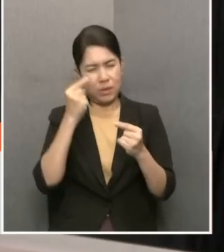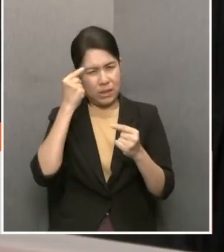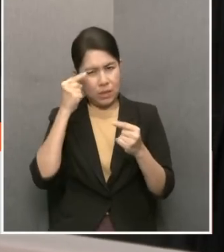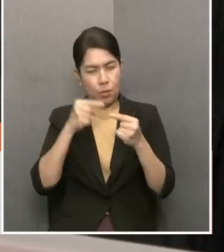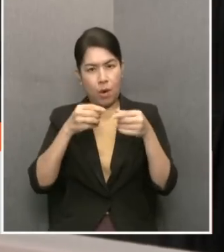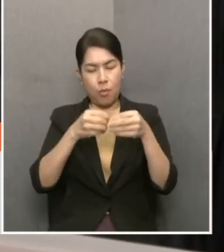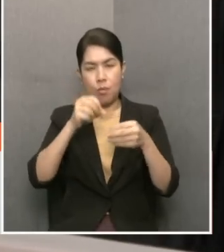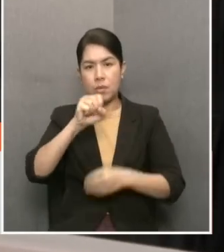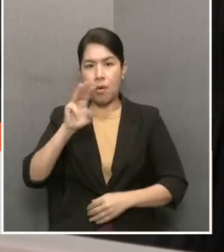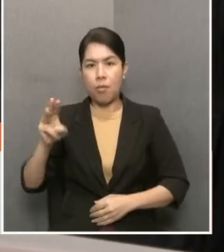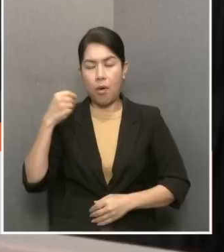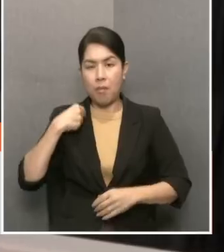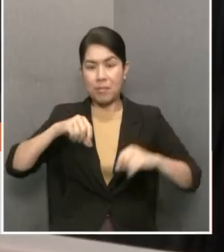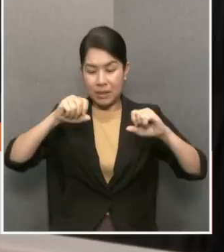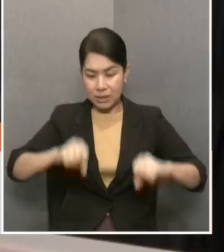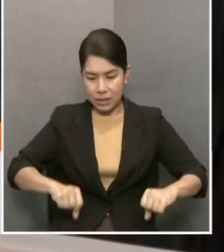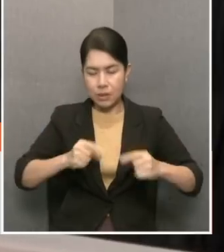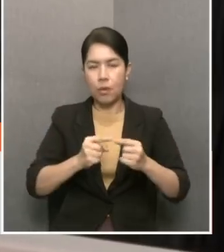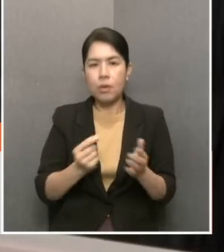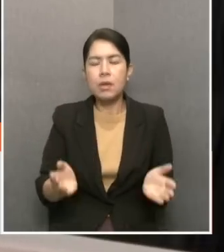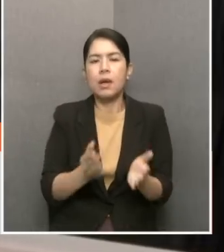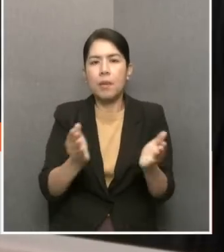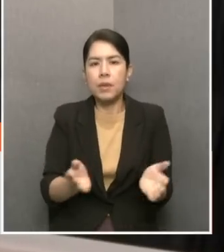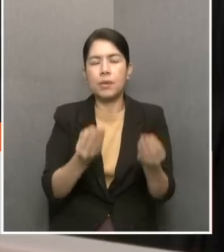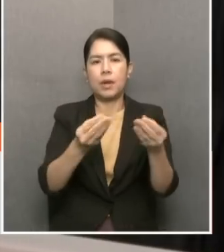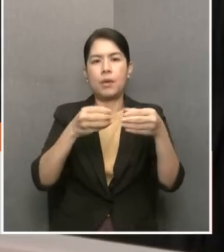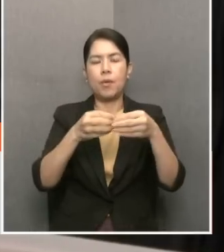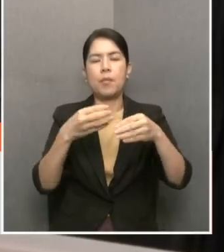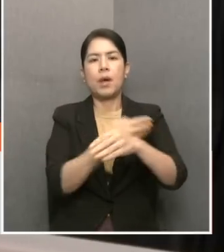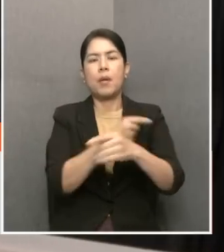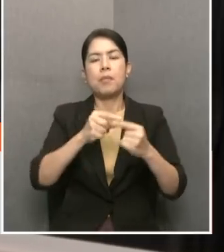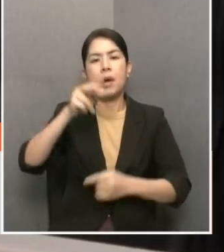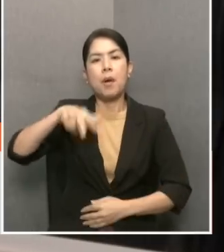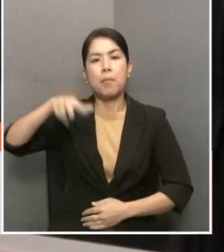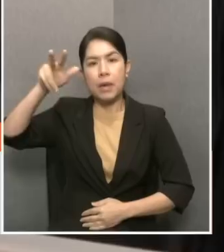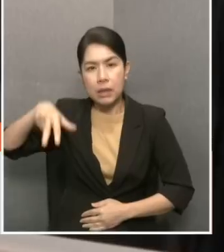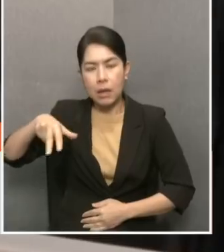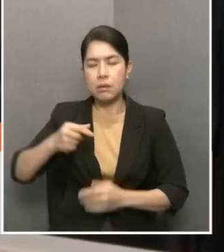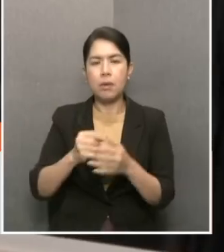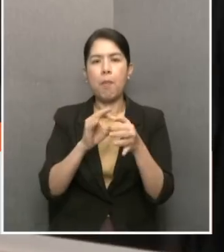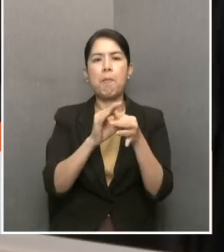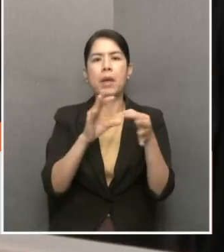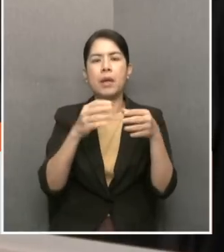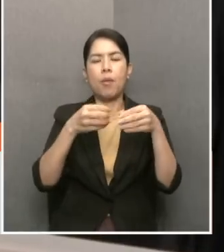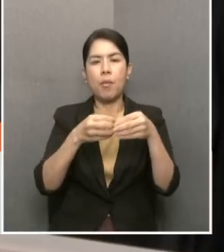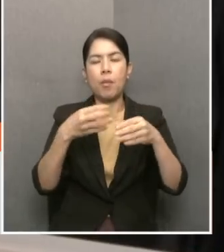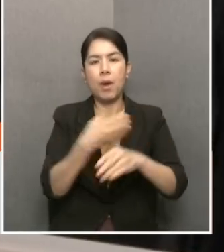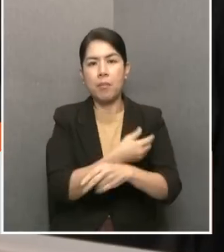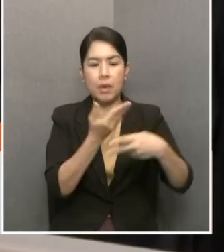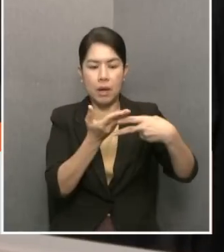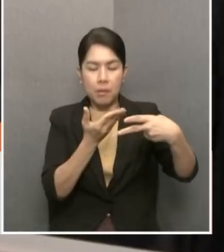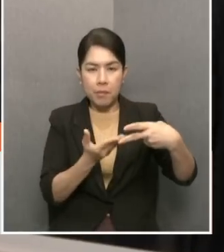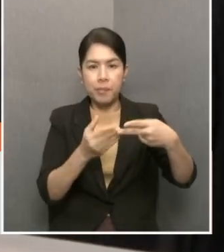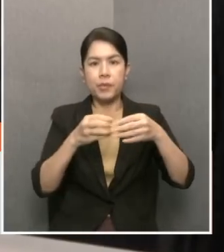เพื่อไทยโดยไม่เกี่ยวข้องกับกรณีที่พรรคพลังประชารัฐหรือพรรครวมไทยสร้างชาติแสดงท่าทีสนับสนุนหรือ